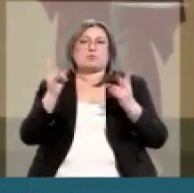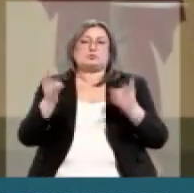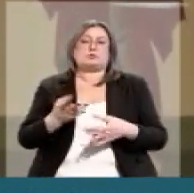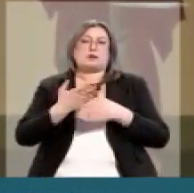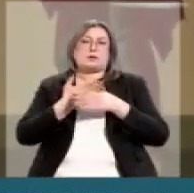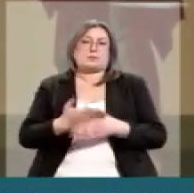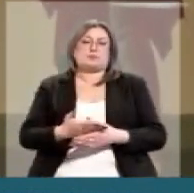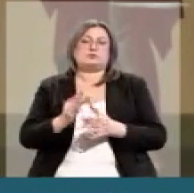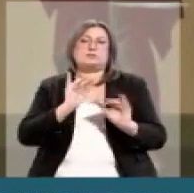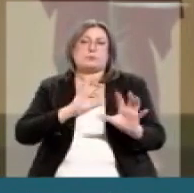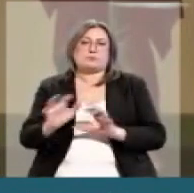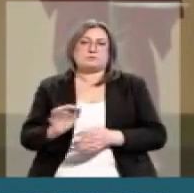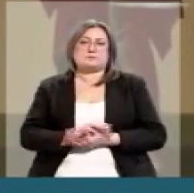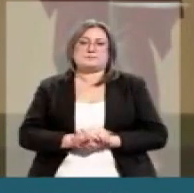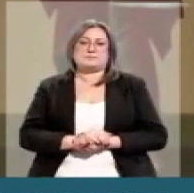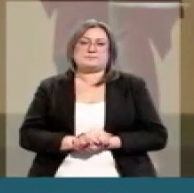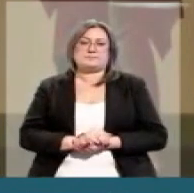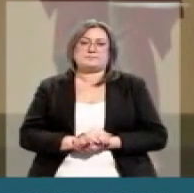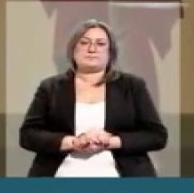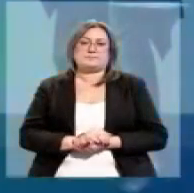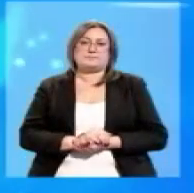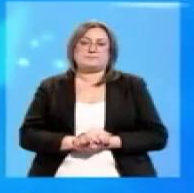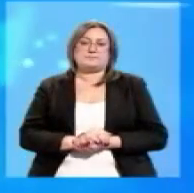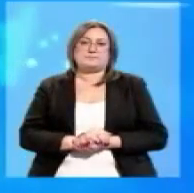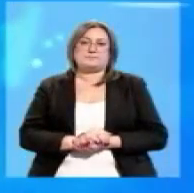в помощи и заботе.